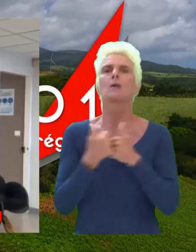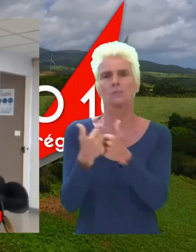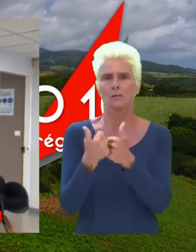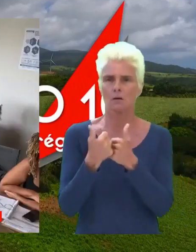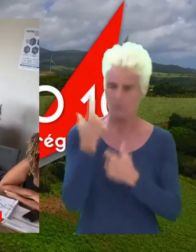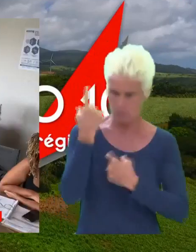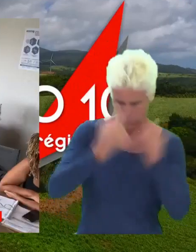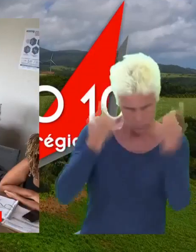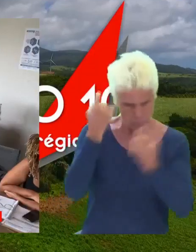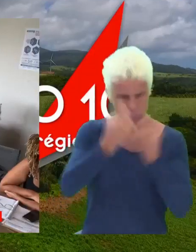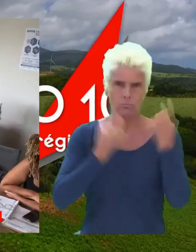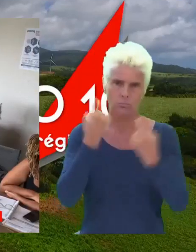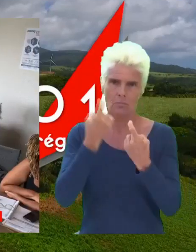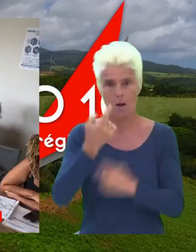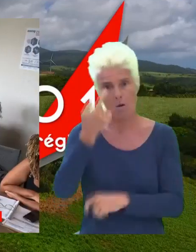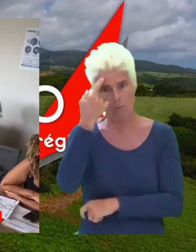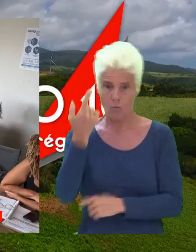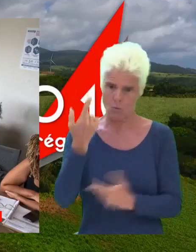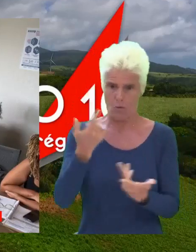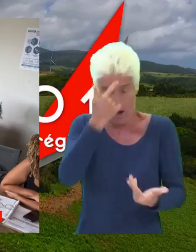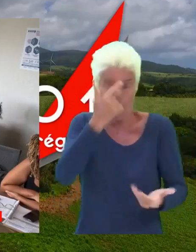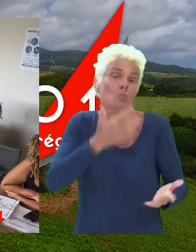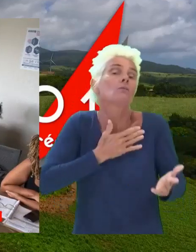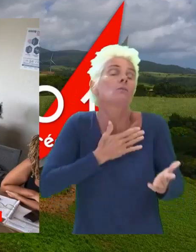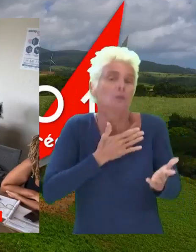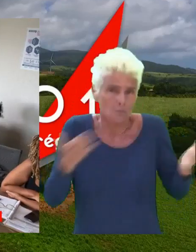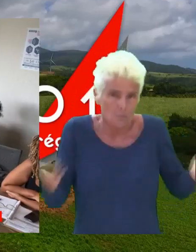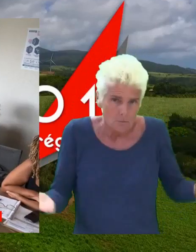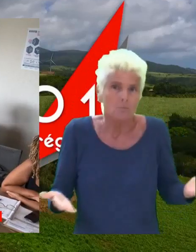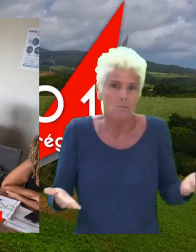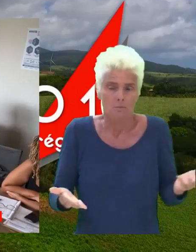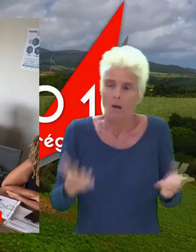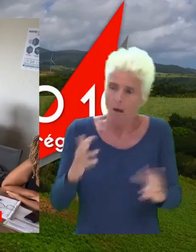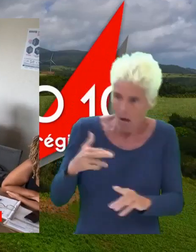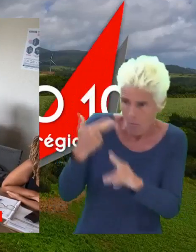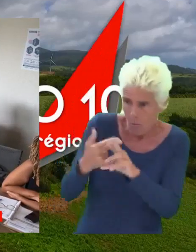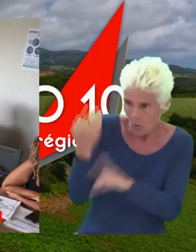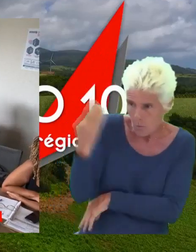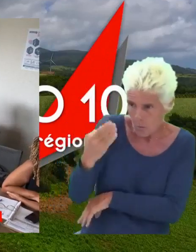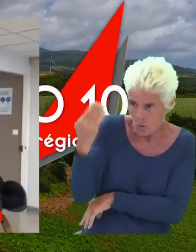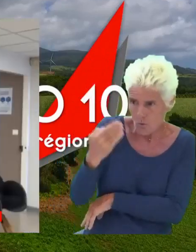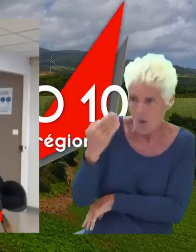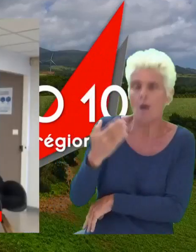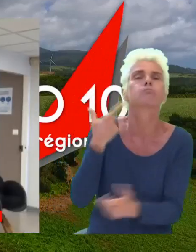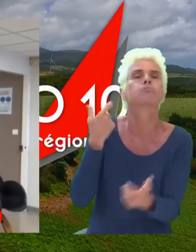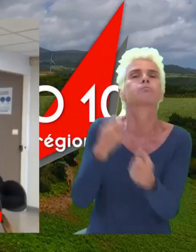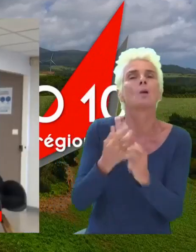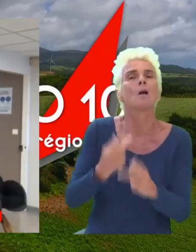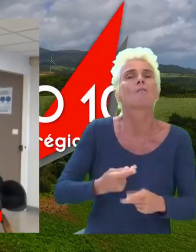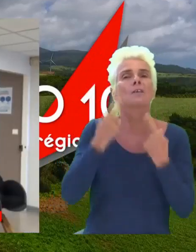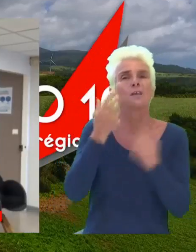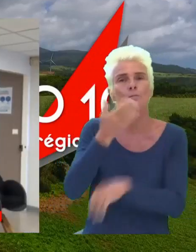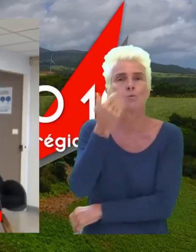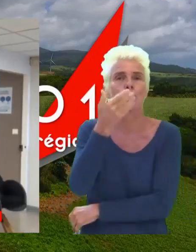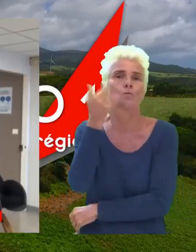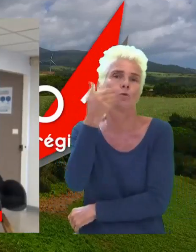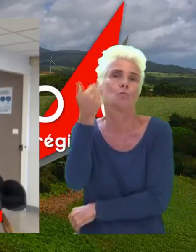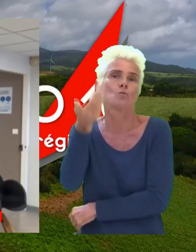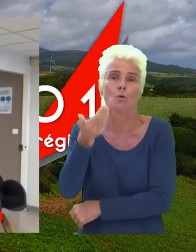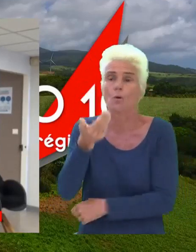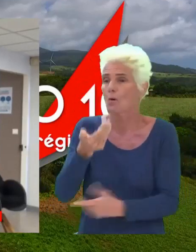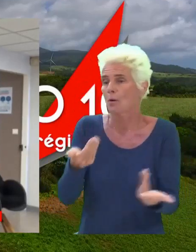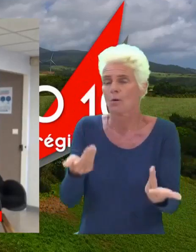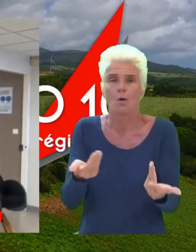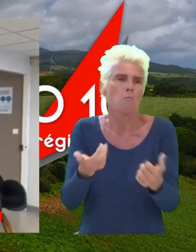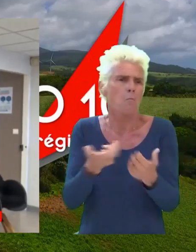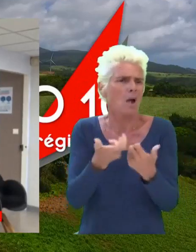système qu'on pourra me semble-t-il vraiment répondre aux besoins de nos territoires et de tout point de vue hein c'est-à-dire